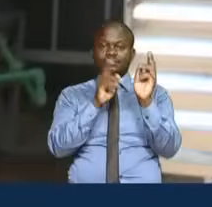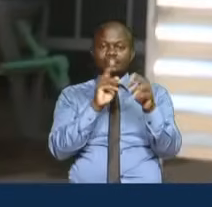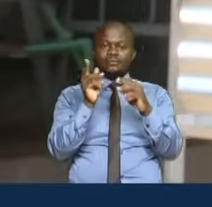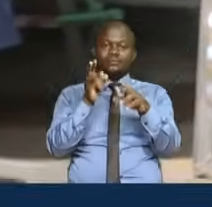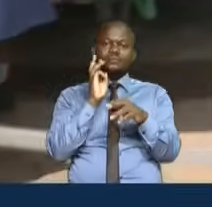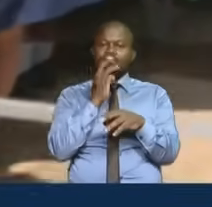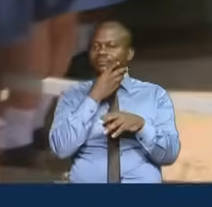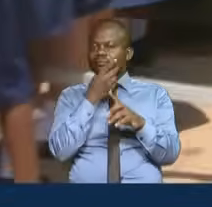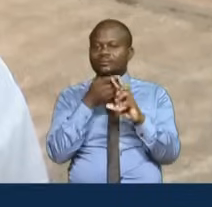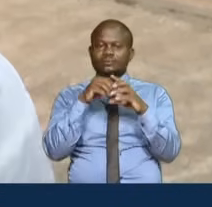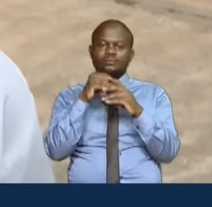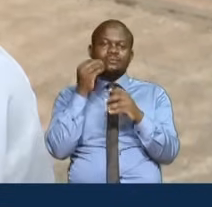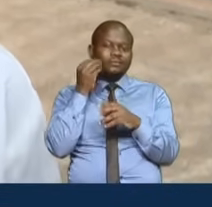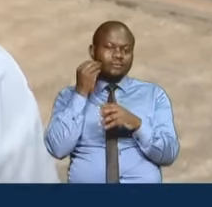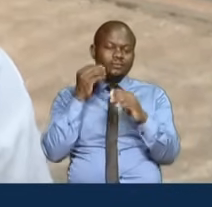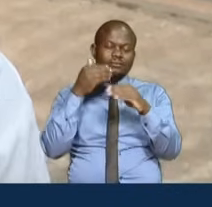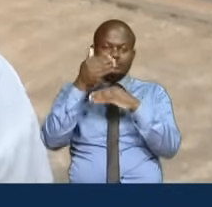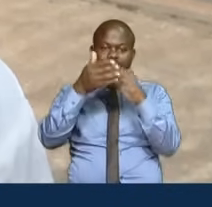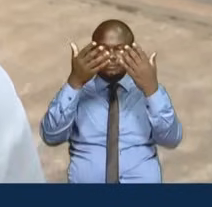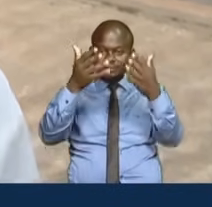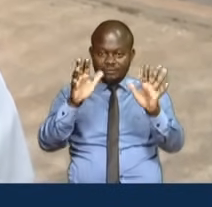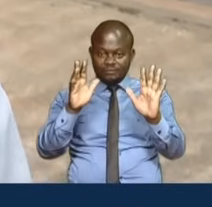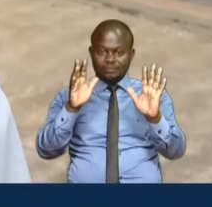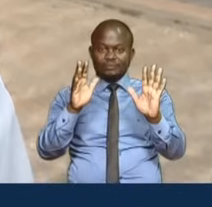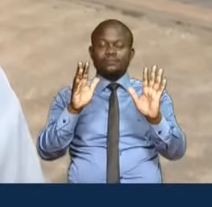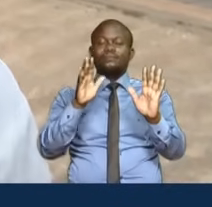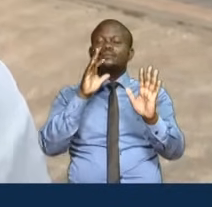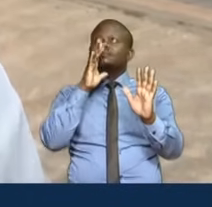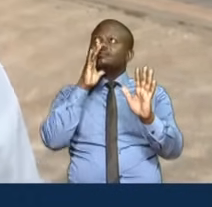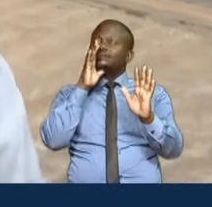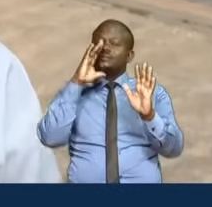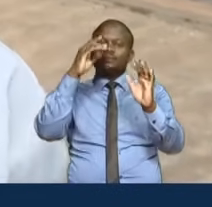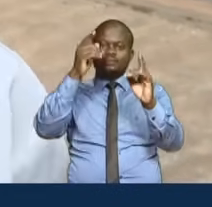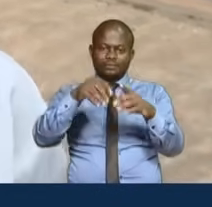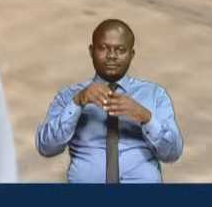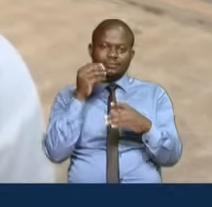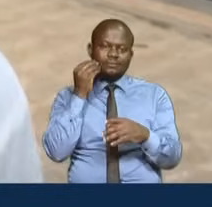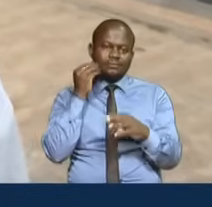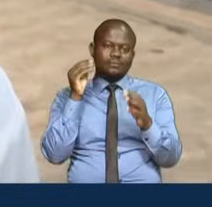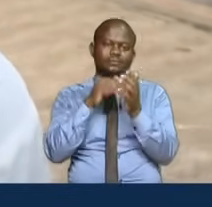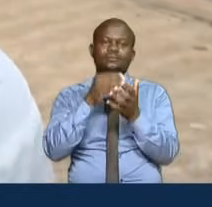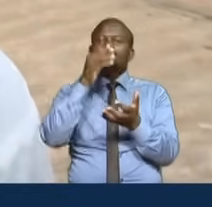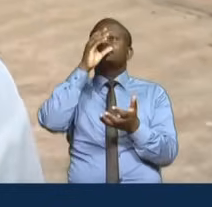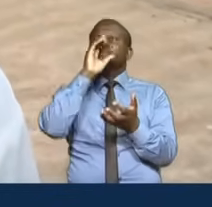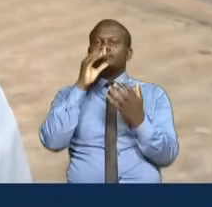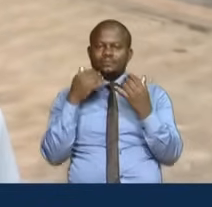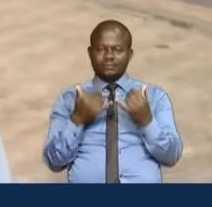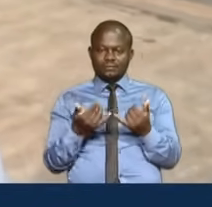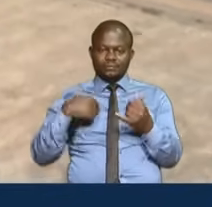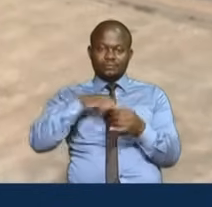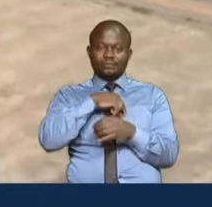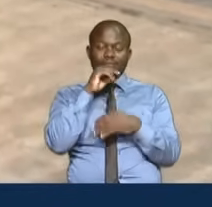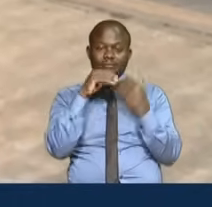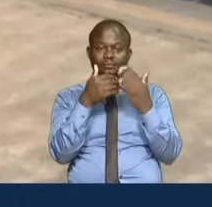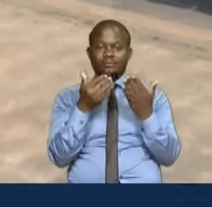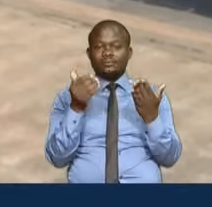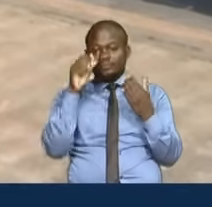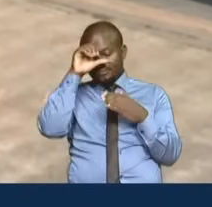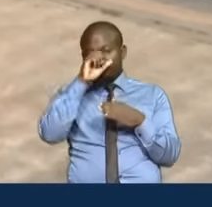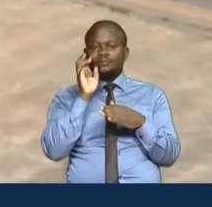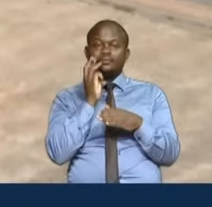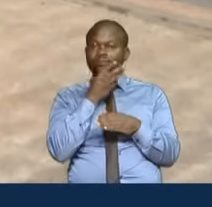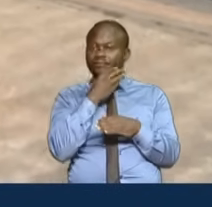amazi wakuye mu rugo yashira ubwo nyine ukarindira mpaka ugeze mu rugo ukongera kunywa. Ubu ngubu nta mwana ukibura amazi,